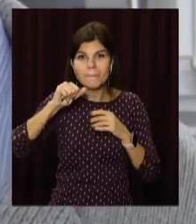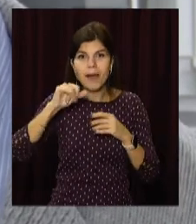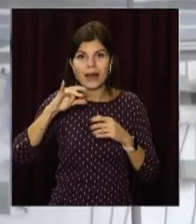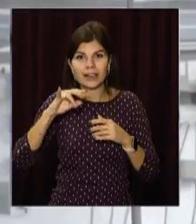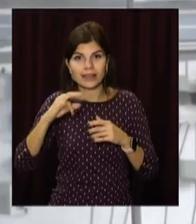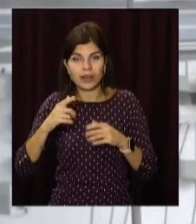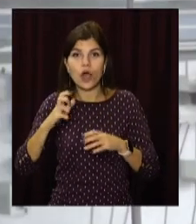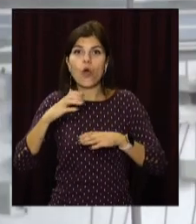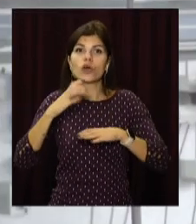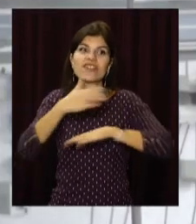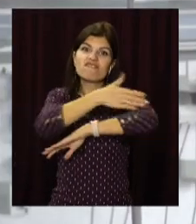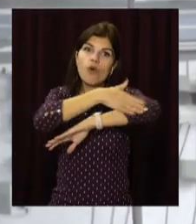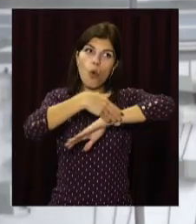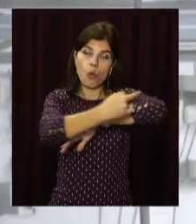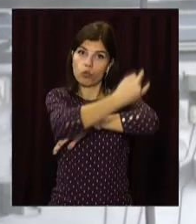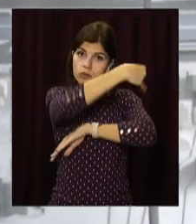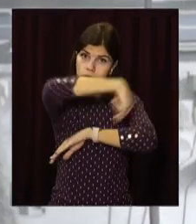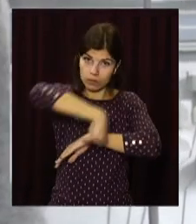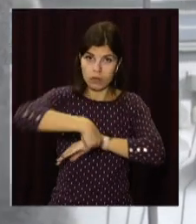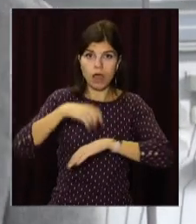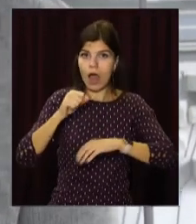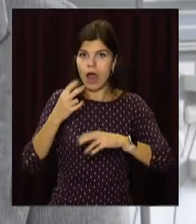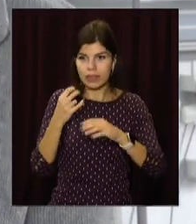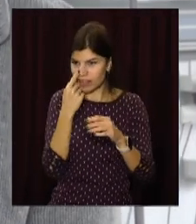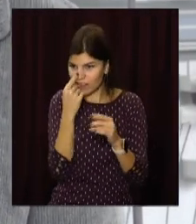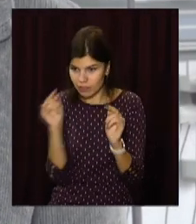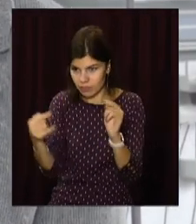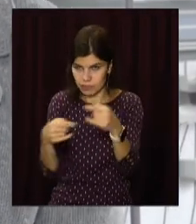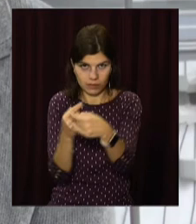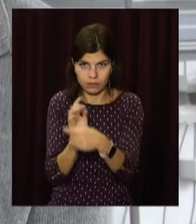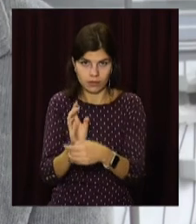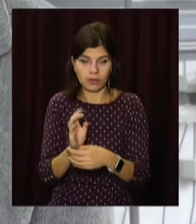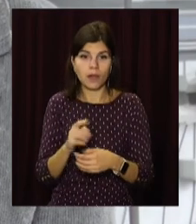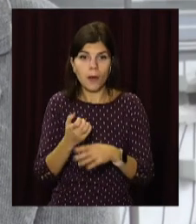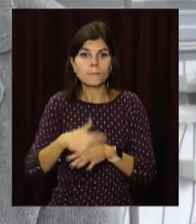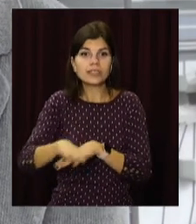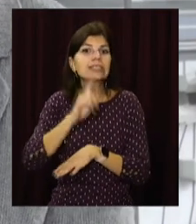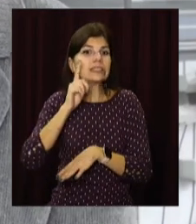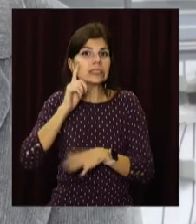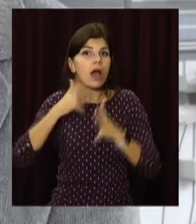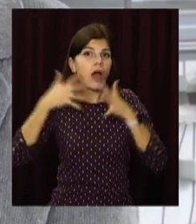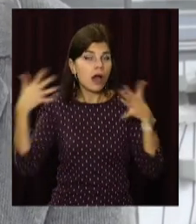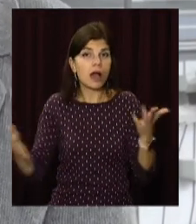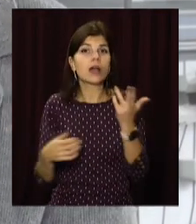вулиці. Зараз у цьому кварталі близько 0,4 гектару озеленення. Але ж після тих